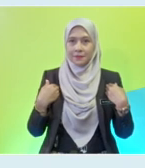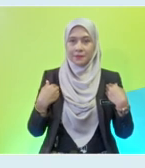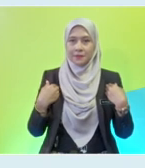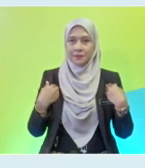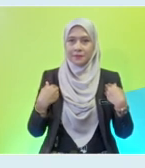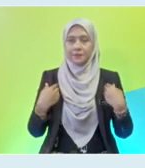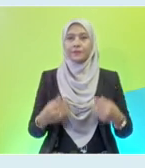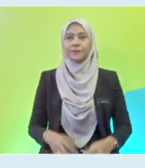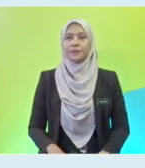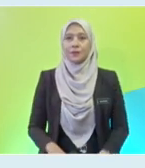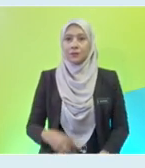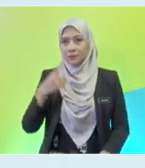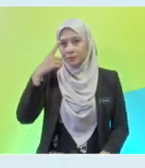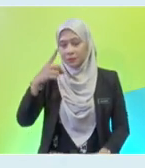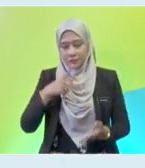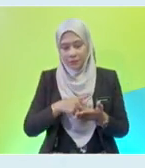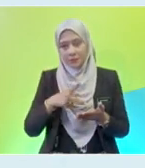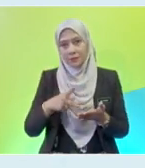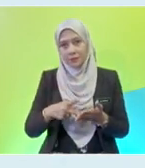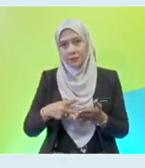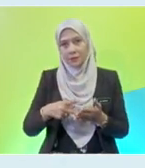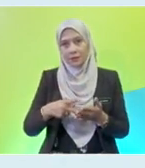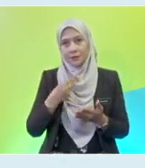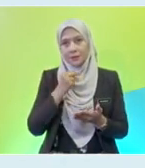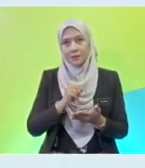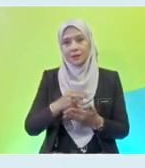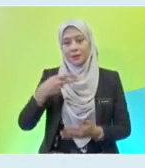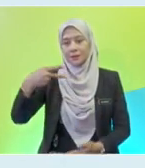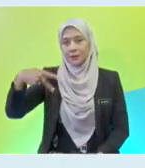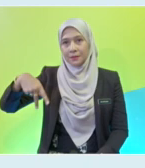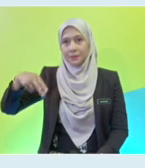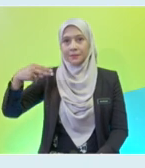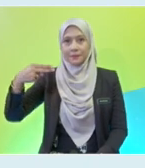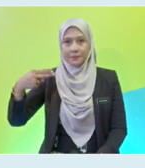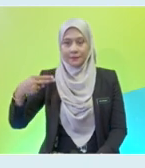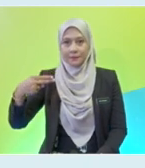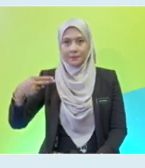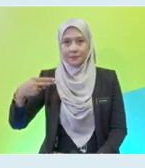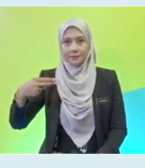inilah bisnis suatu larutan Nah kalau his itu